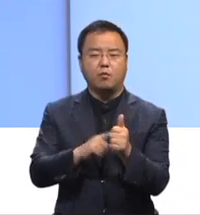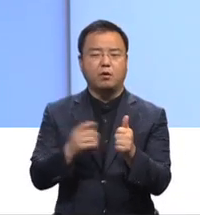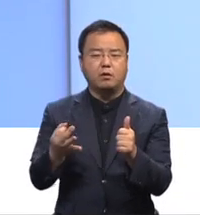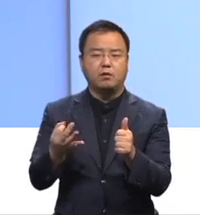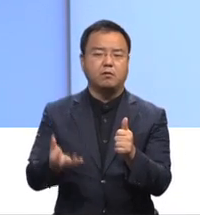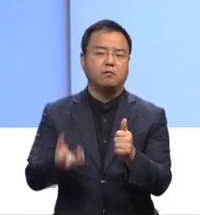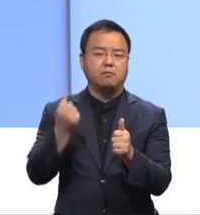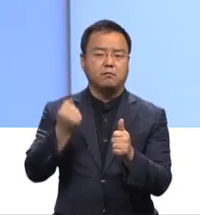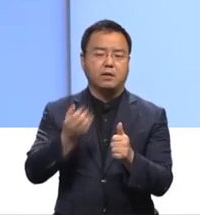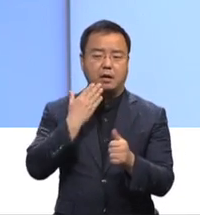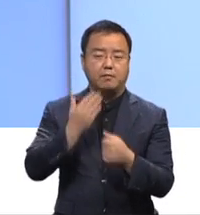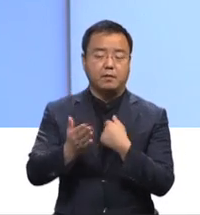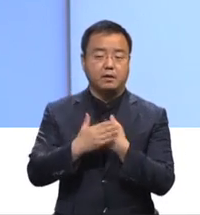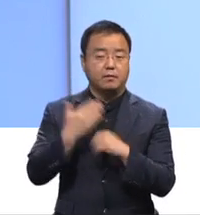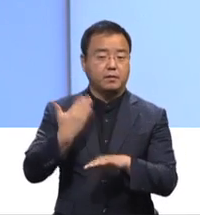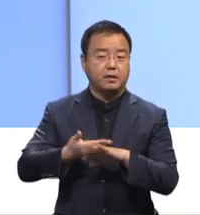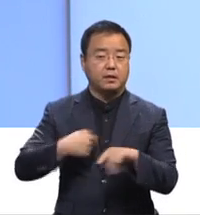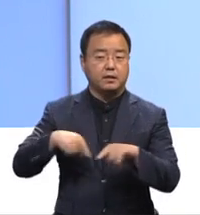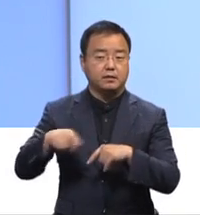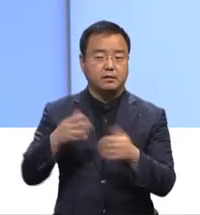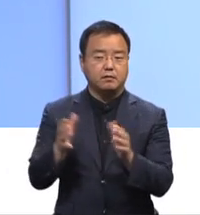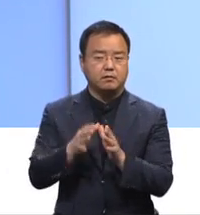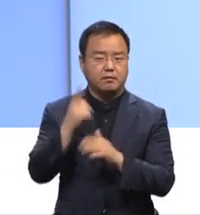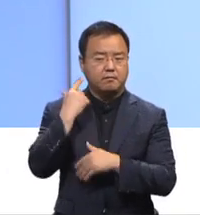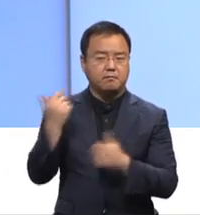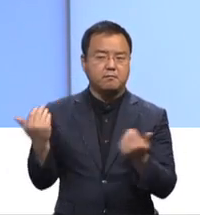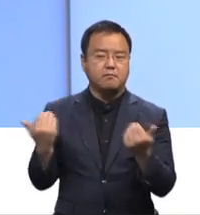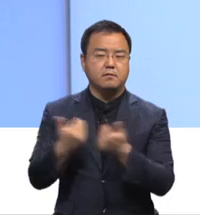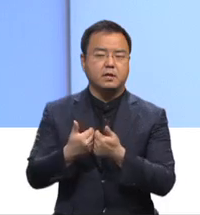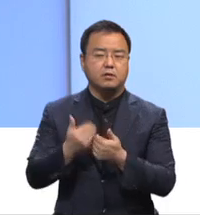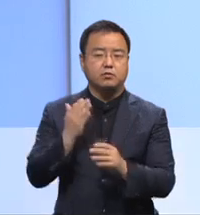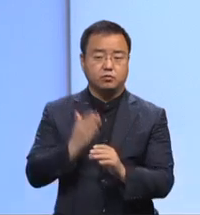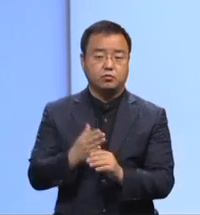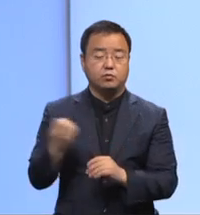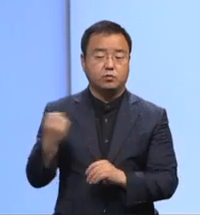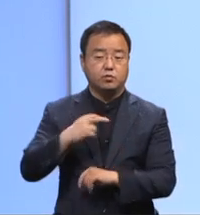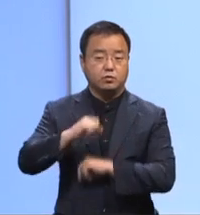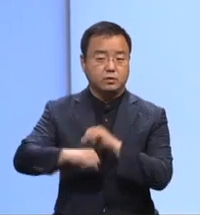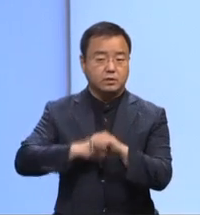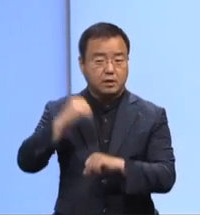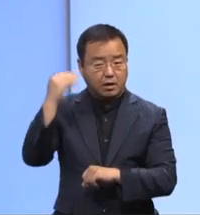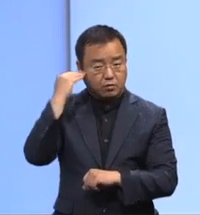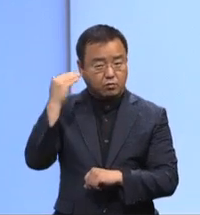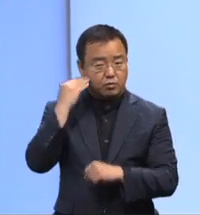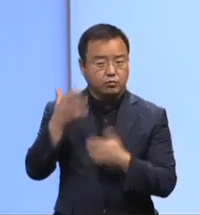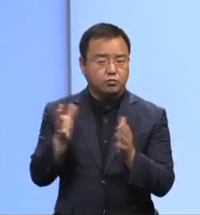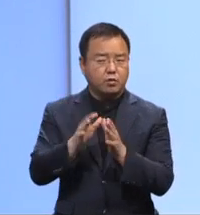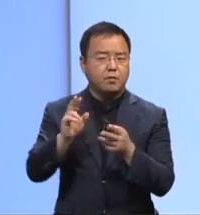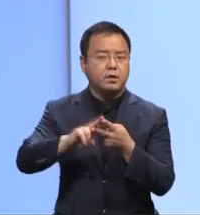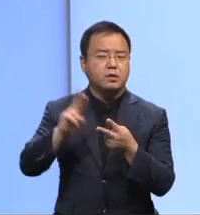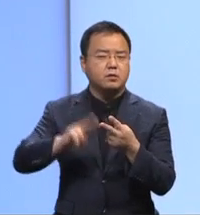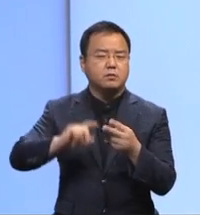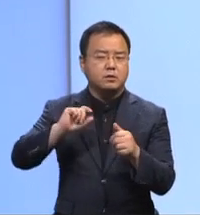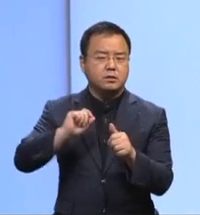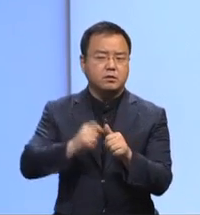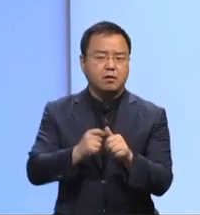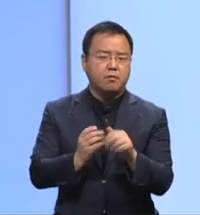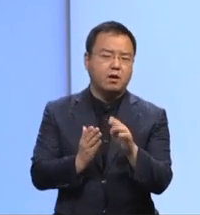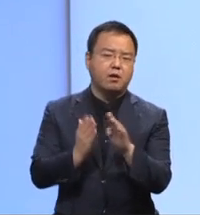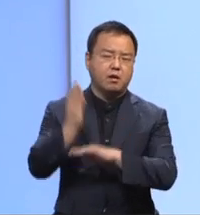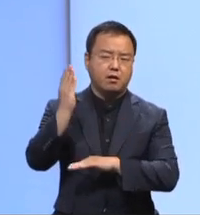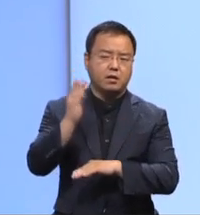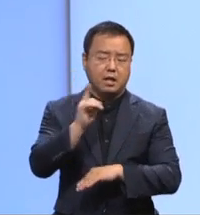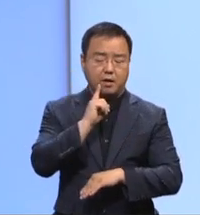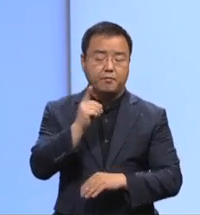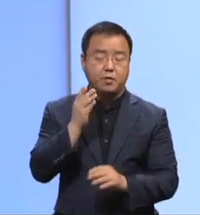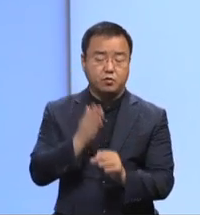아니냐 이래서 다른 정당들은 받아들일 수 없다는 입장입니다 이게 또 자유 한국 땅에는 형사 처벌 조항도 좀 과하다 는 입장을 처음부터 늘 견제